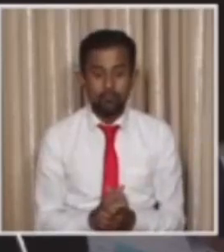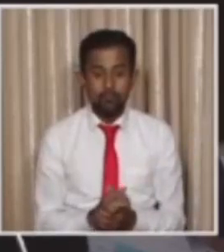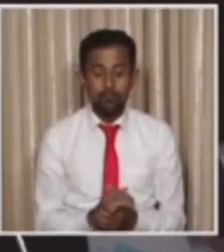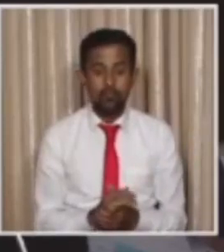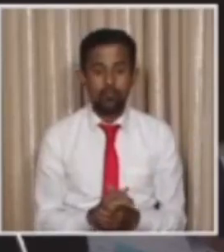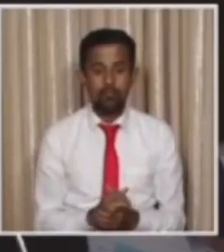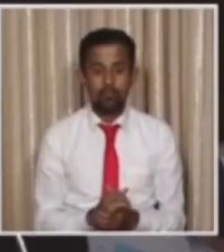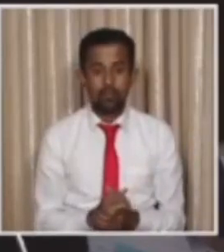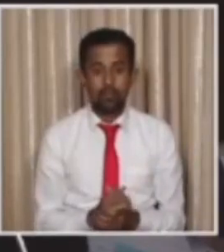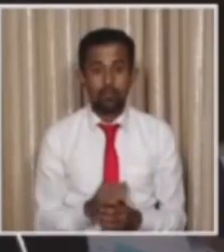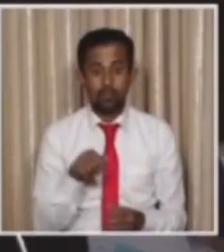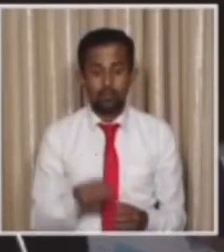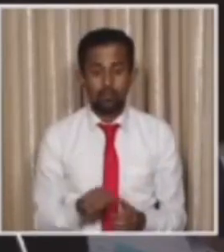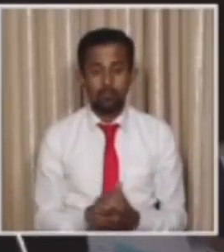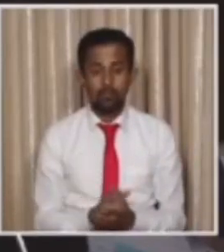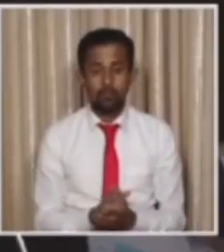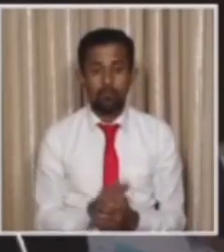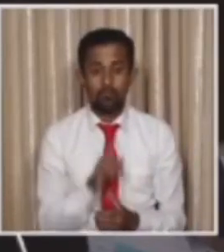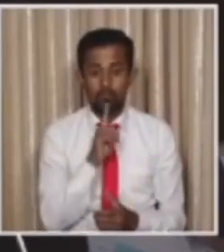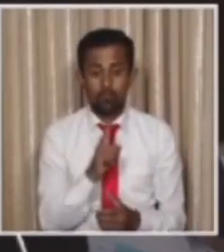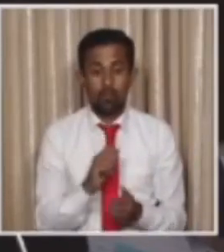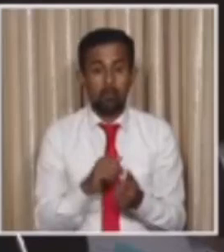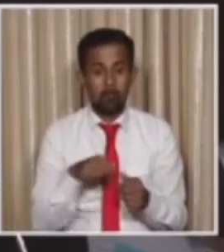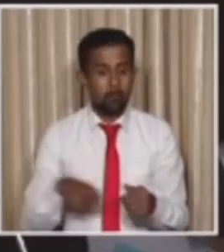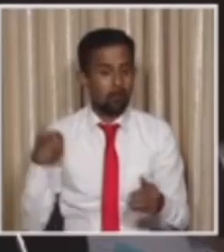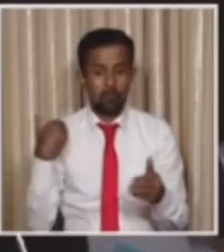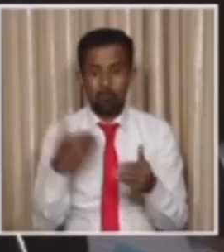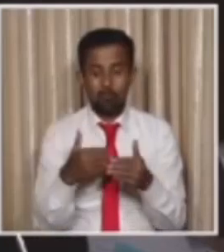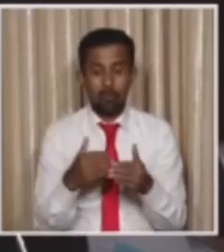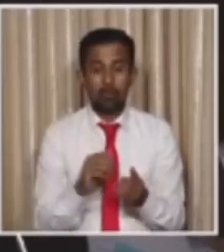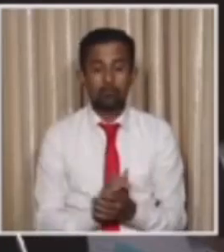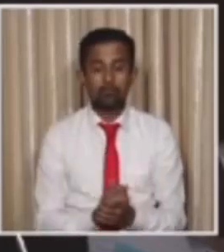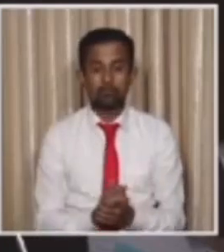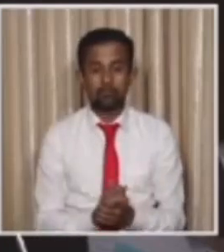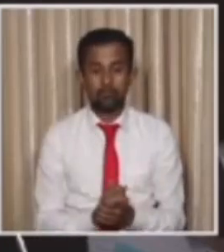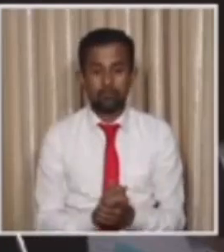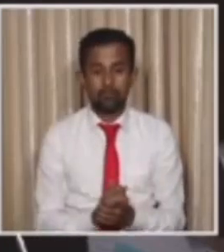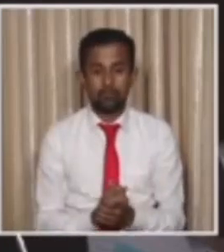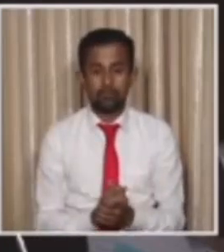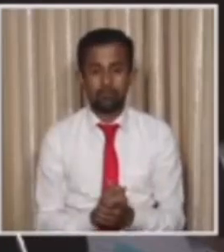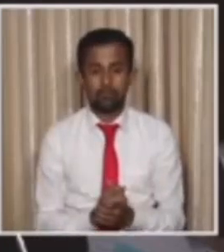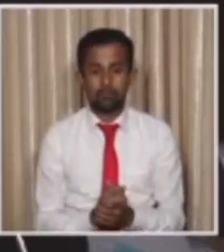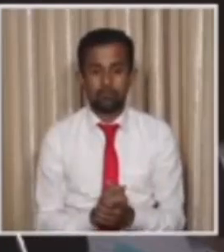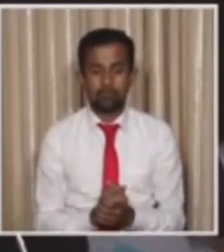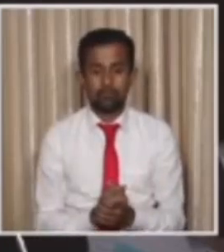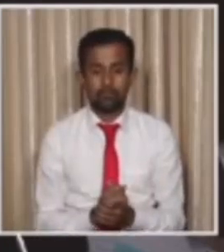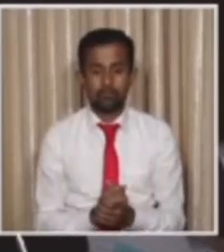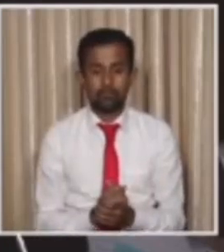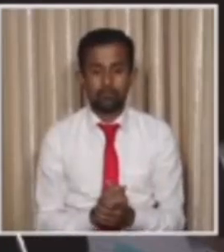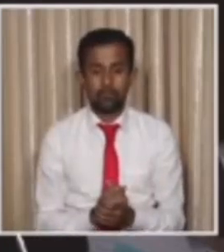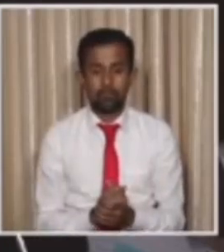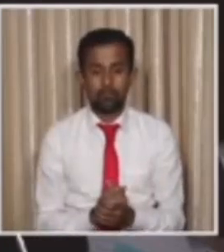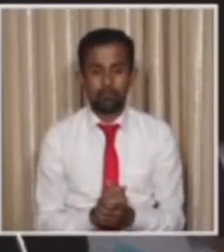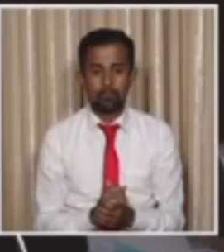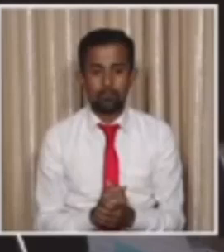by 2006. දැන් මේක unchanged මේ දක්වාම. ඊළඟට public debt as a share of GDP less